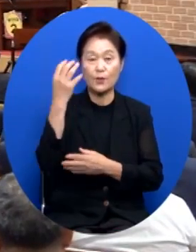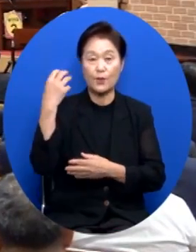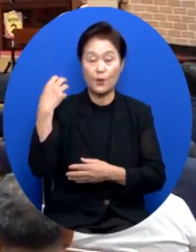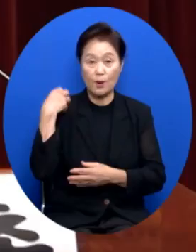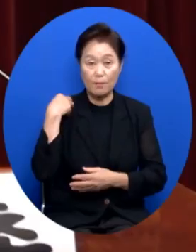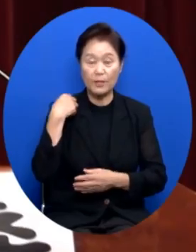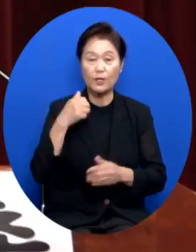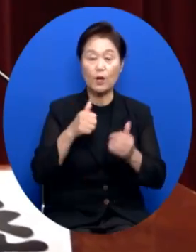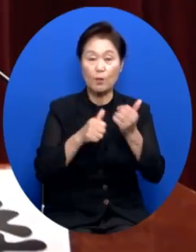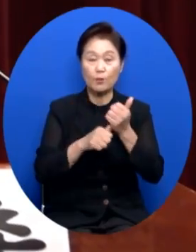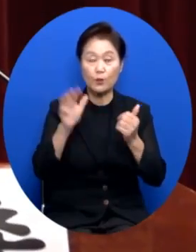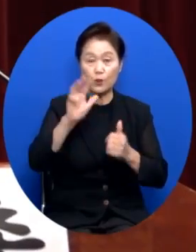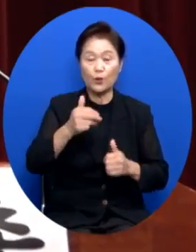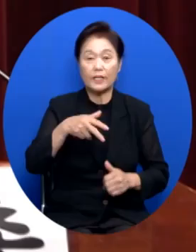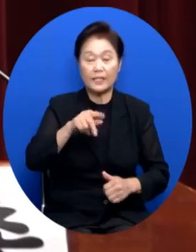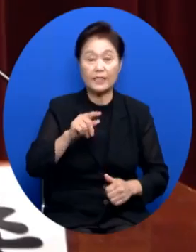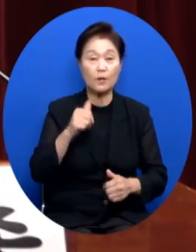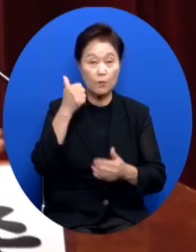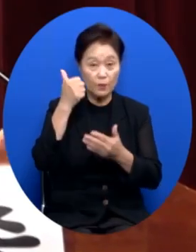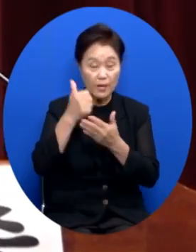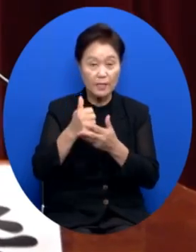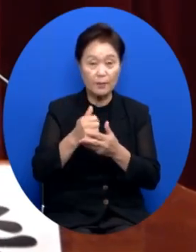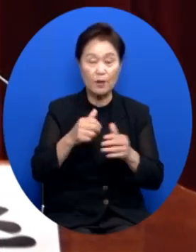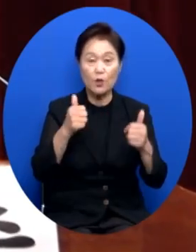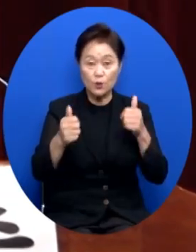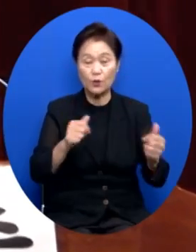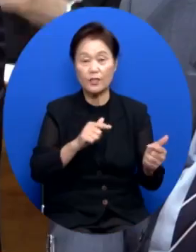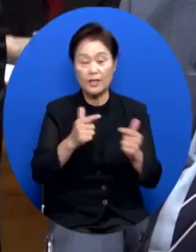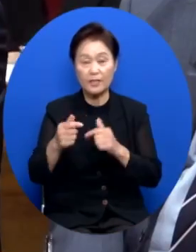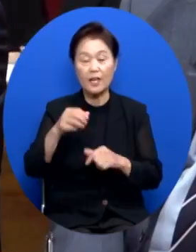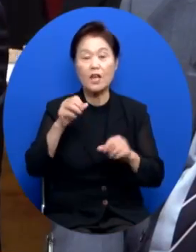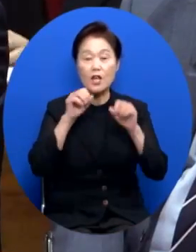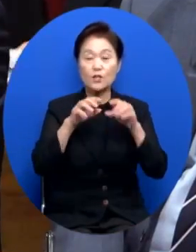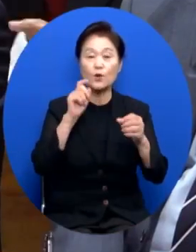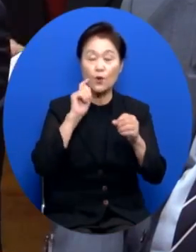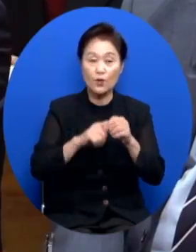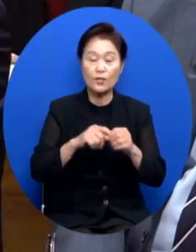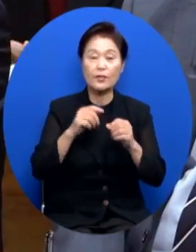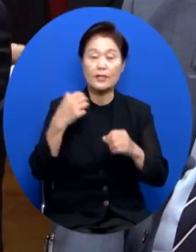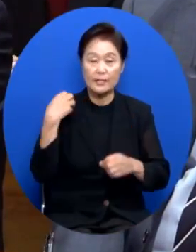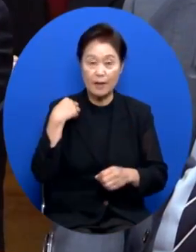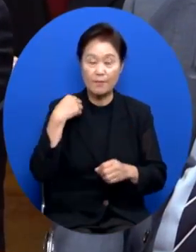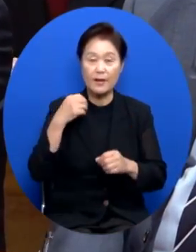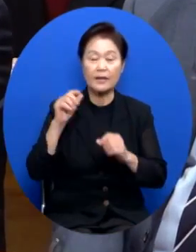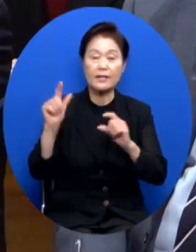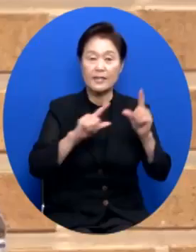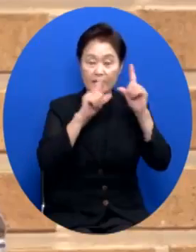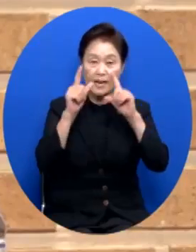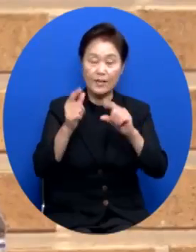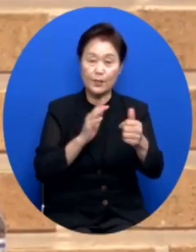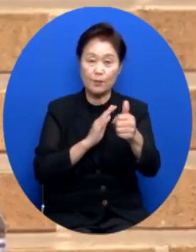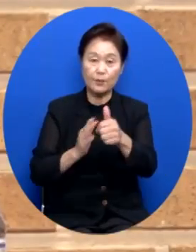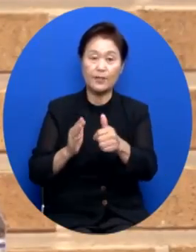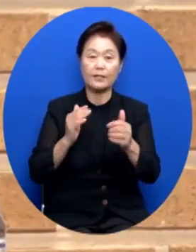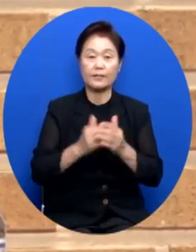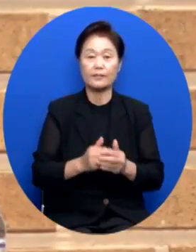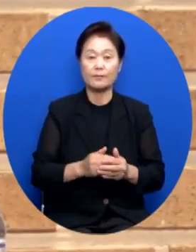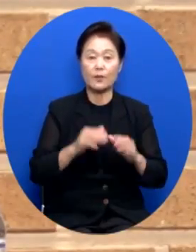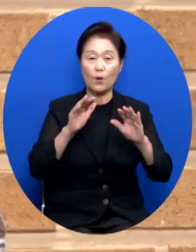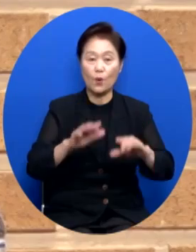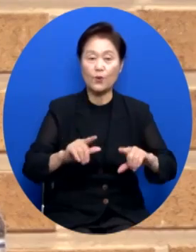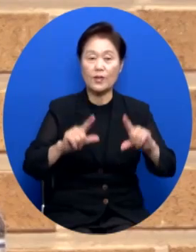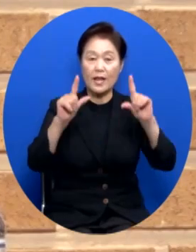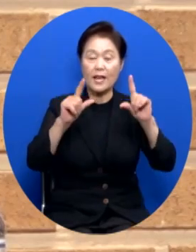예장고신 부총회장 정태진 목사는 총대들에게 선교적 삶을 일상에서 이뤄가길 권면했습니다. 해외 선교도 열심히 해야